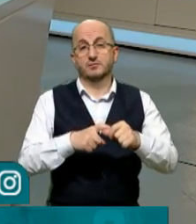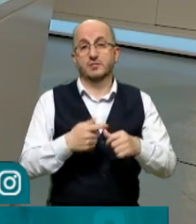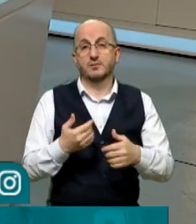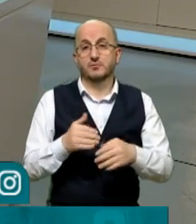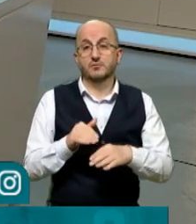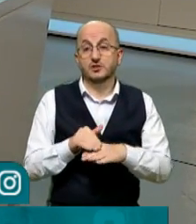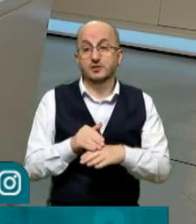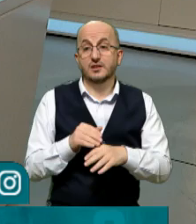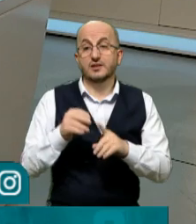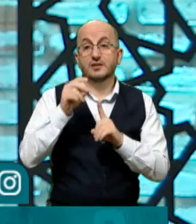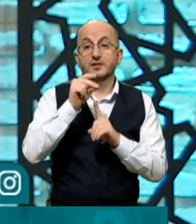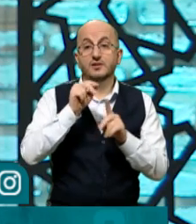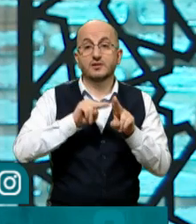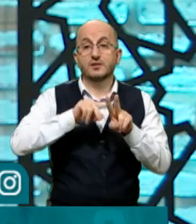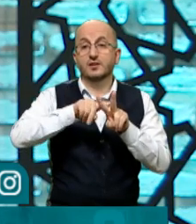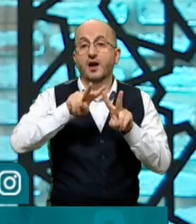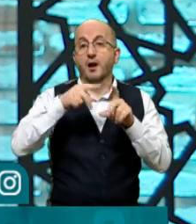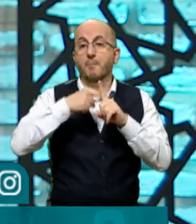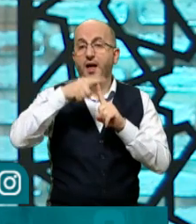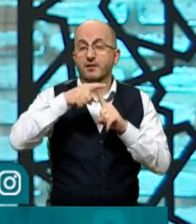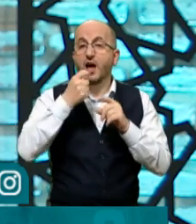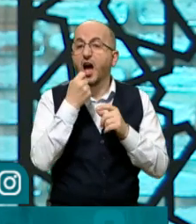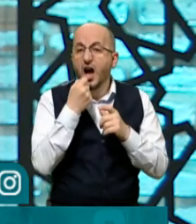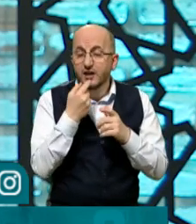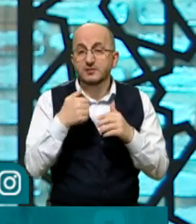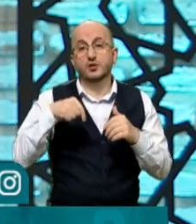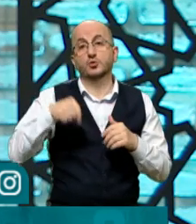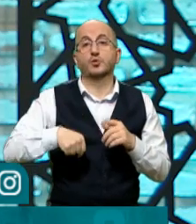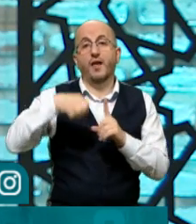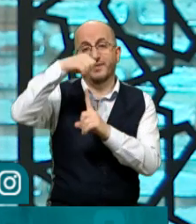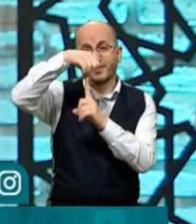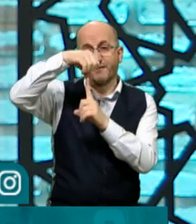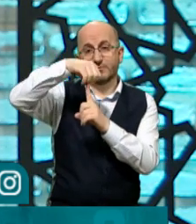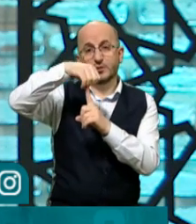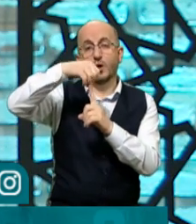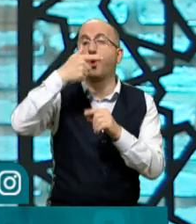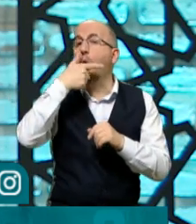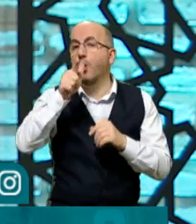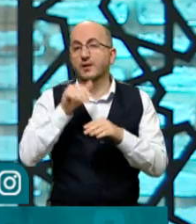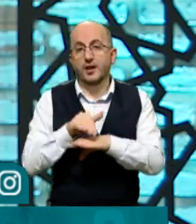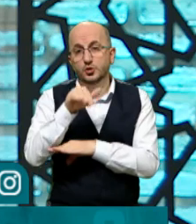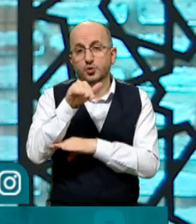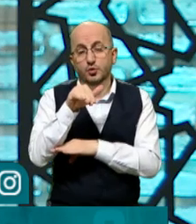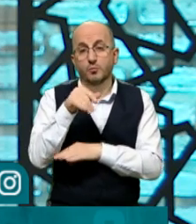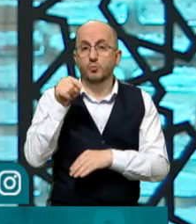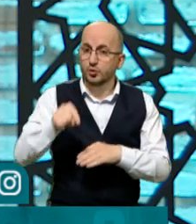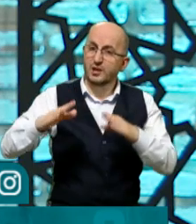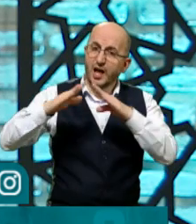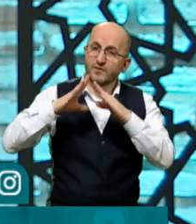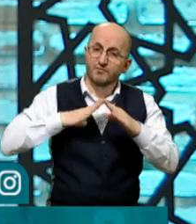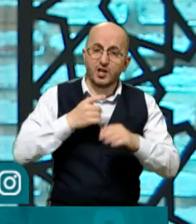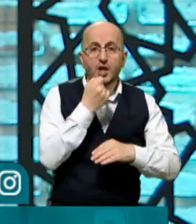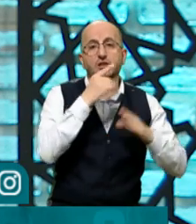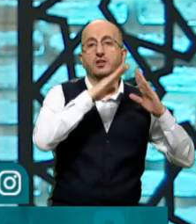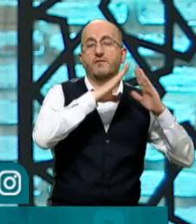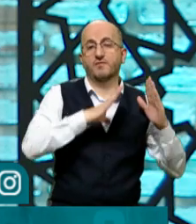Ankara'da ama şu anda ben Nevşehir, Ürüyüp, Ayvalık köyünde yaşıyorum. Maşallah. Burada da evim var, Ankara'da